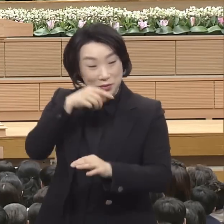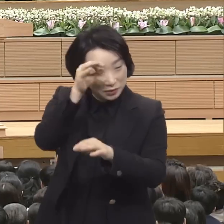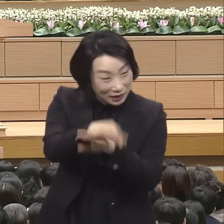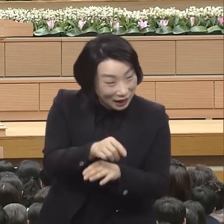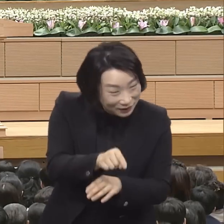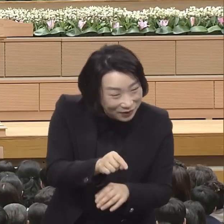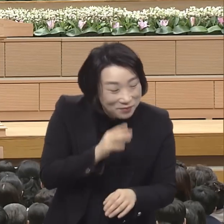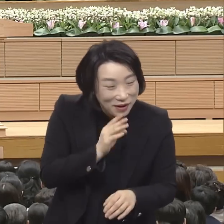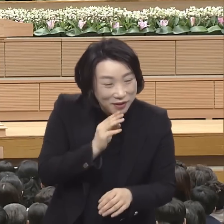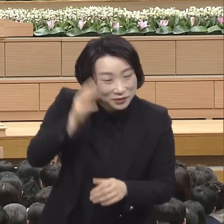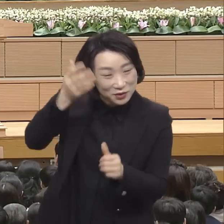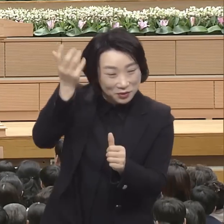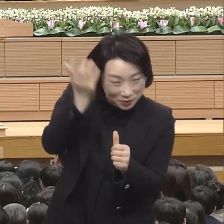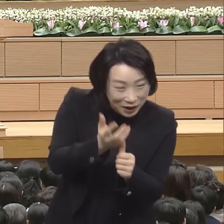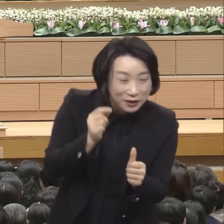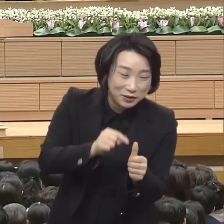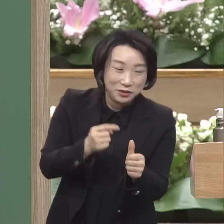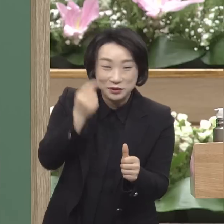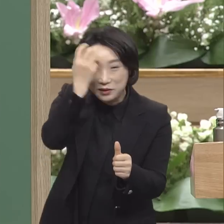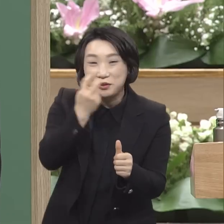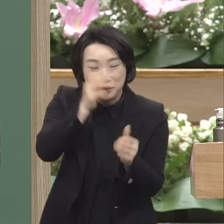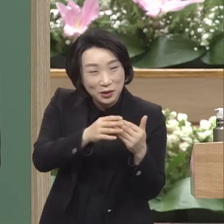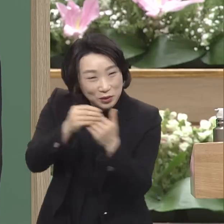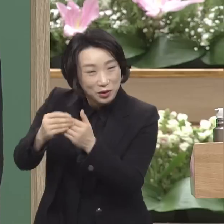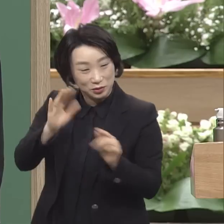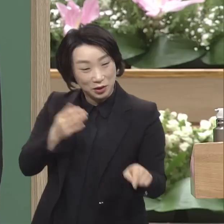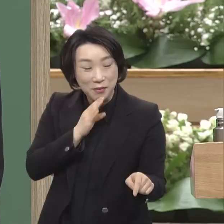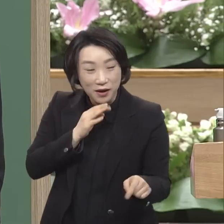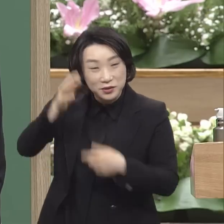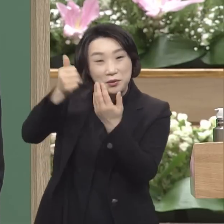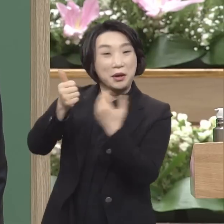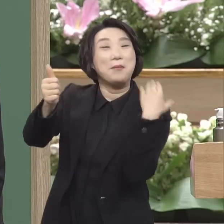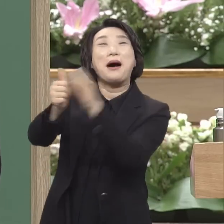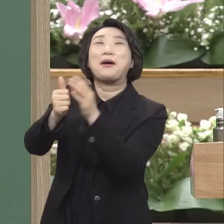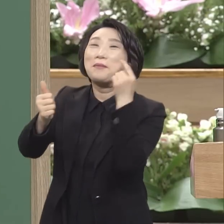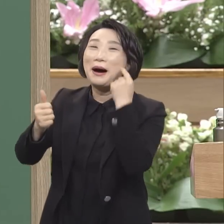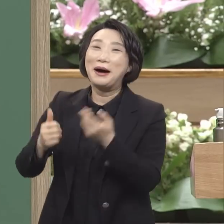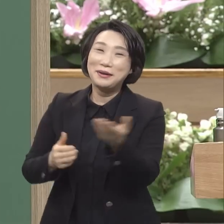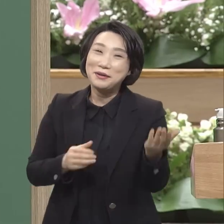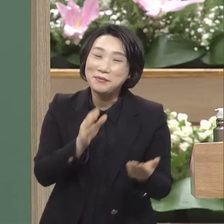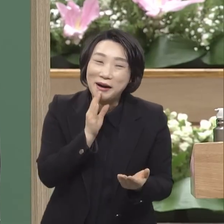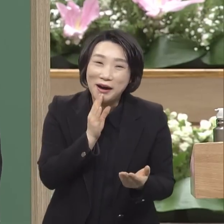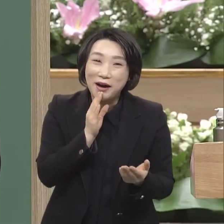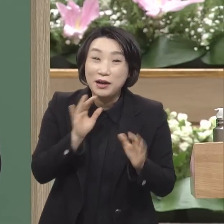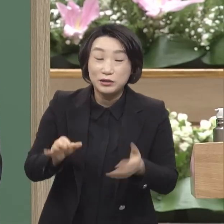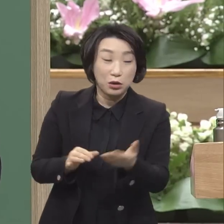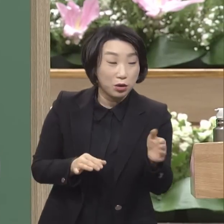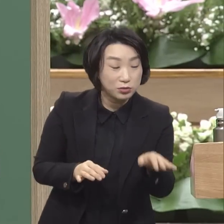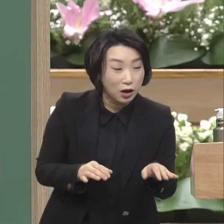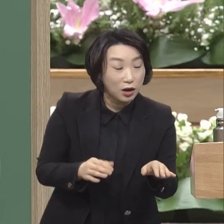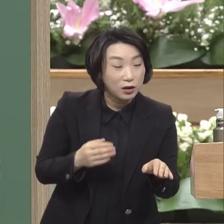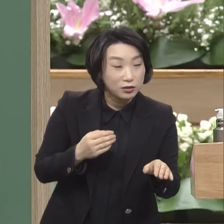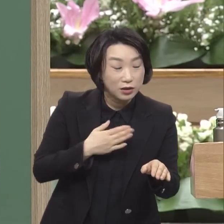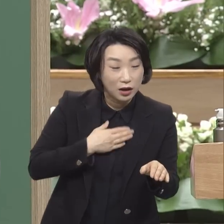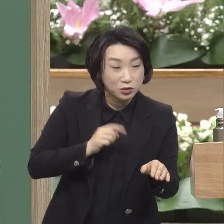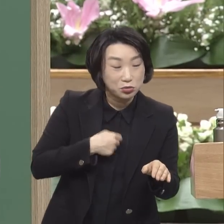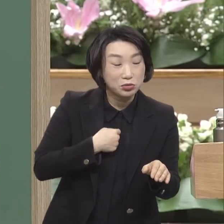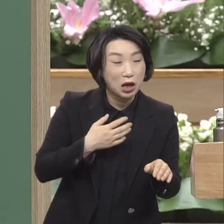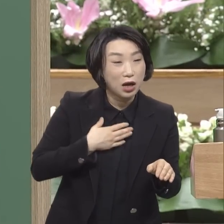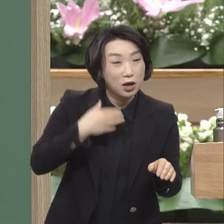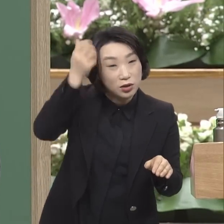사는 성령이 와서 너를 관리해. 너는 그에게 맡기기만 해. 근데 왜 네가 네 영혼을 네가